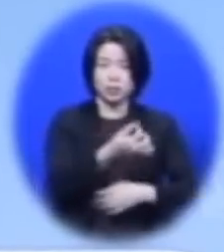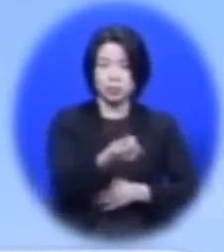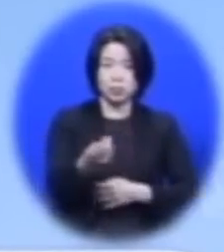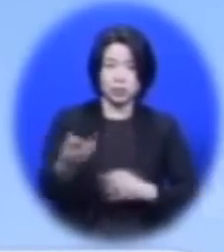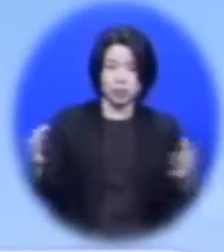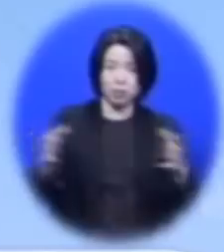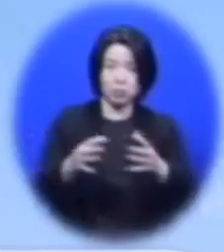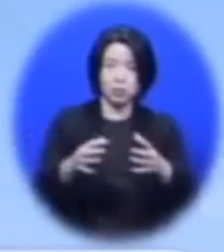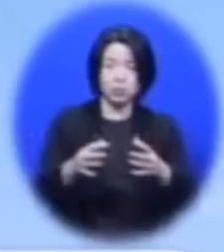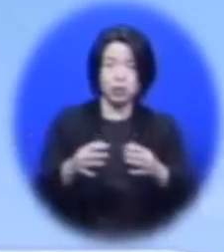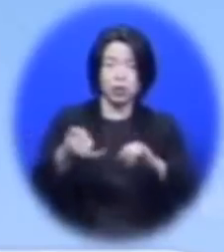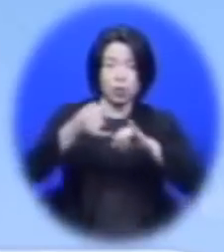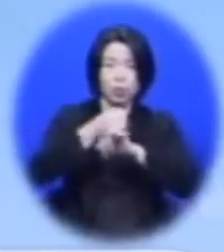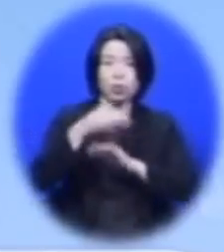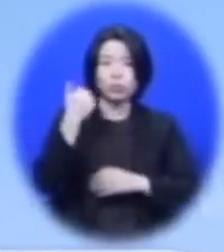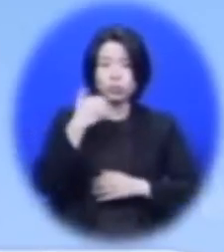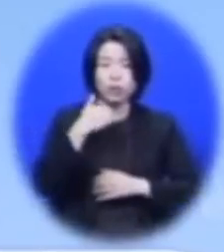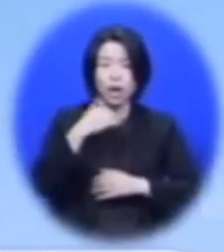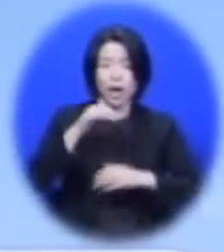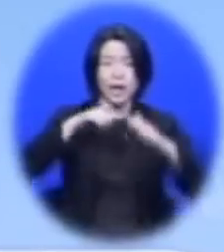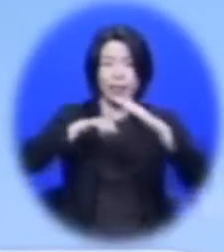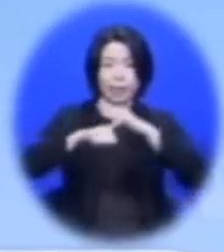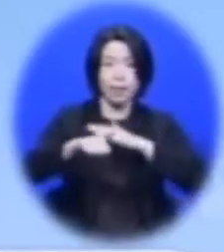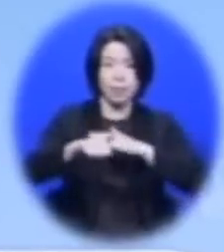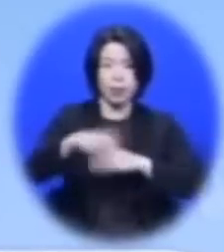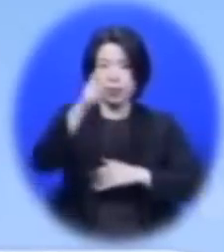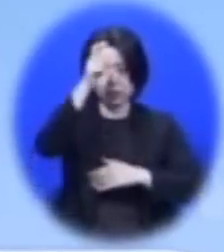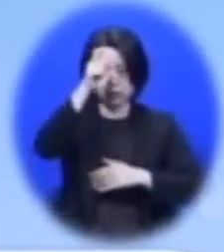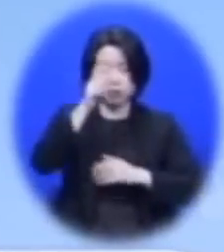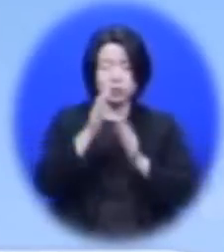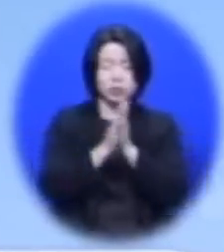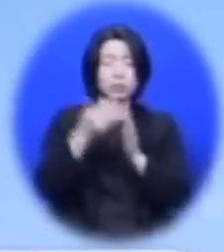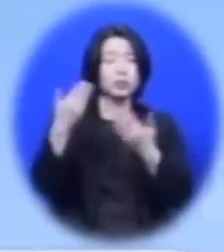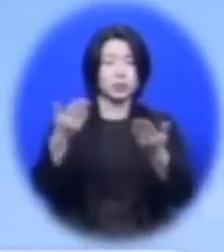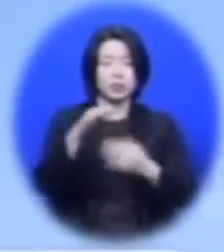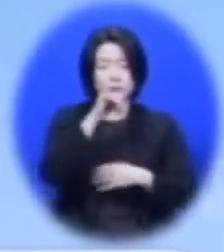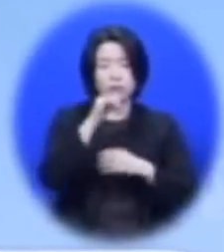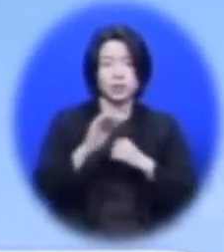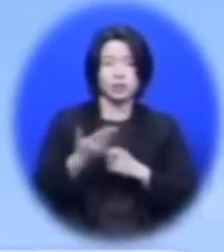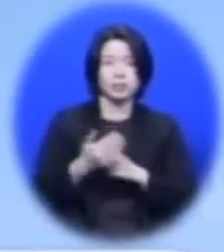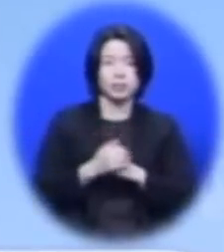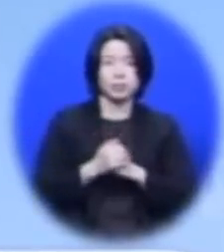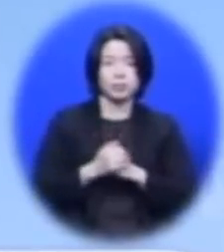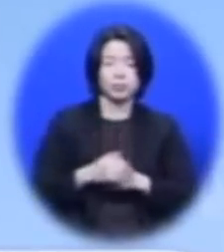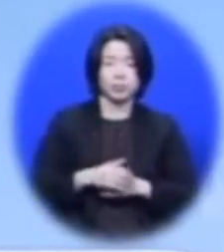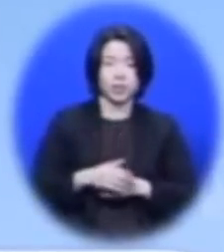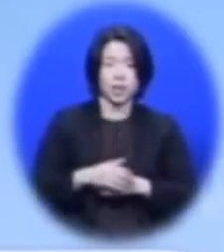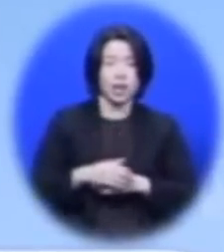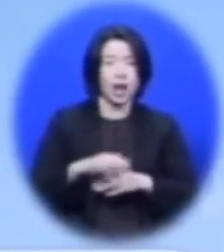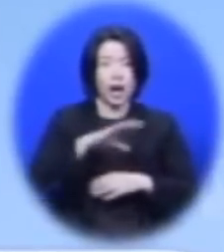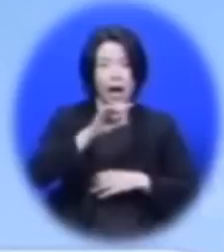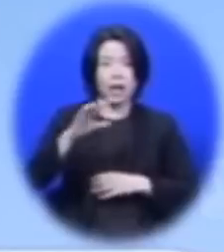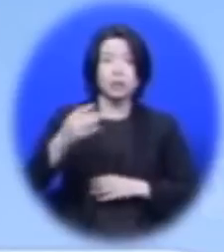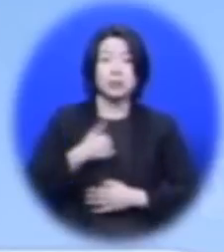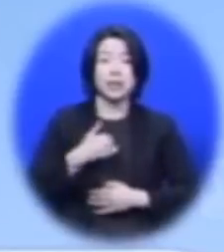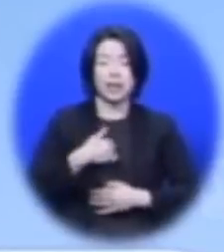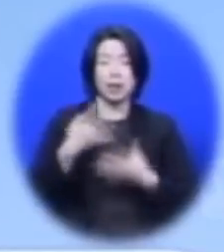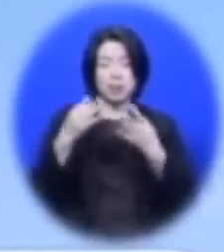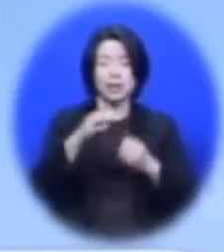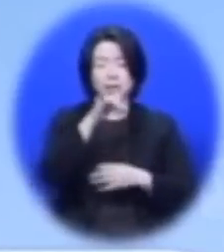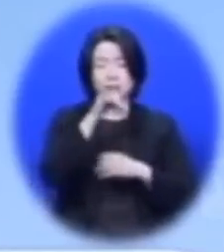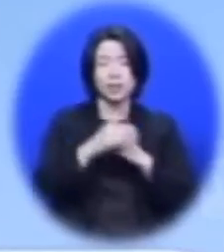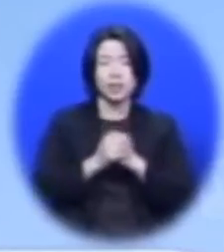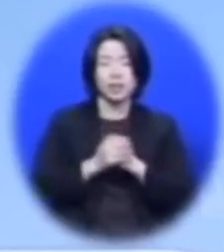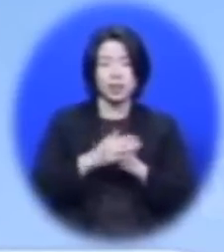모이면 반드시 누가 한 사람이 대표 식사 기도를 합니다. 주로 제가 대부분 합니다.